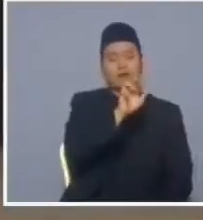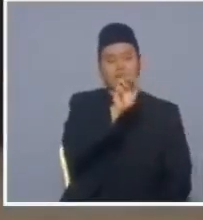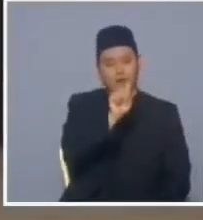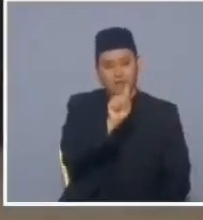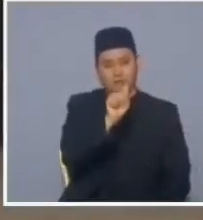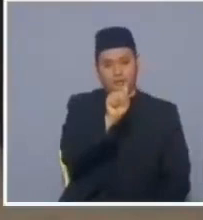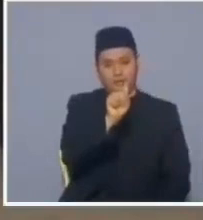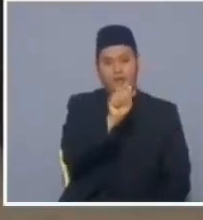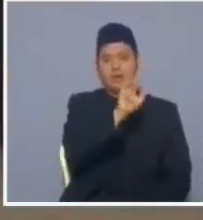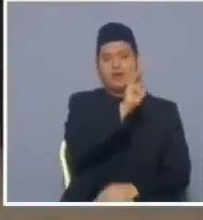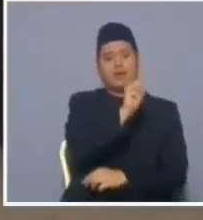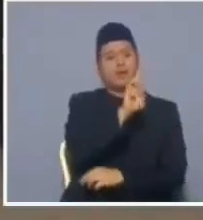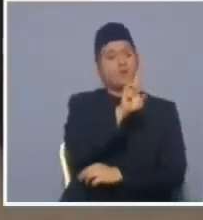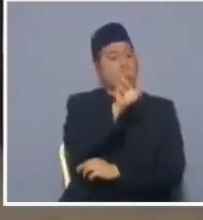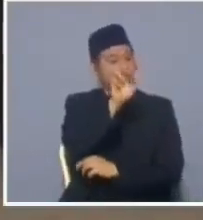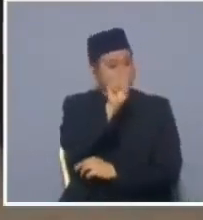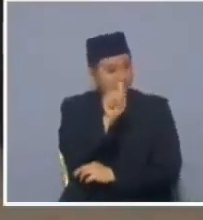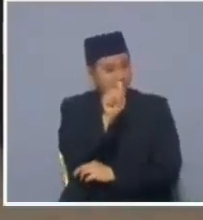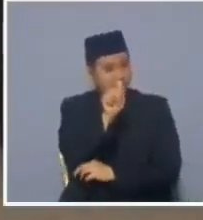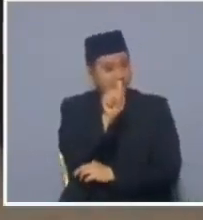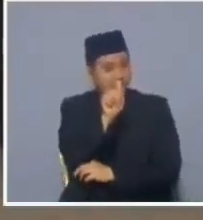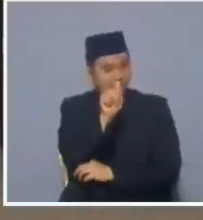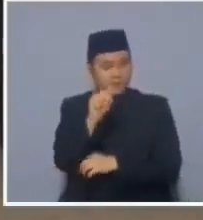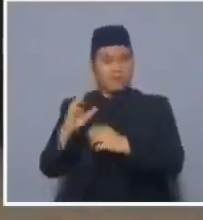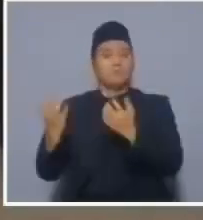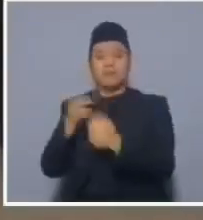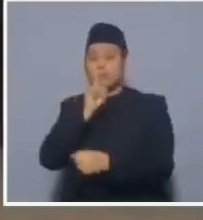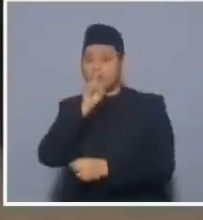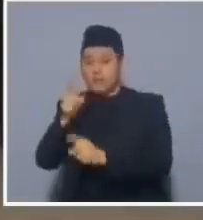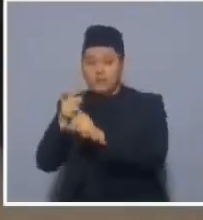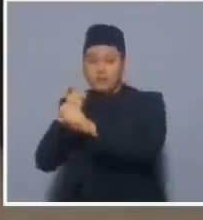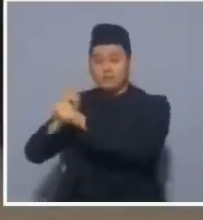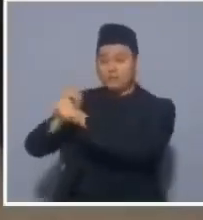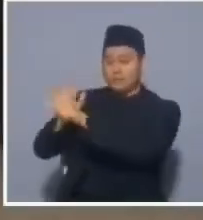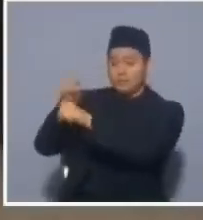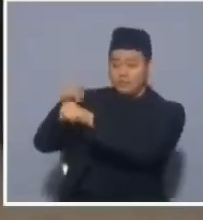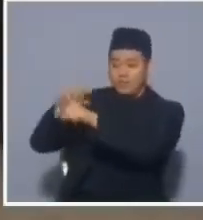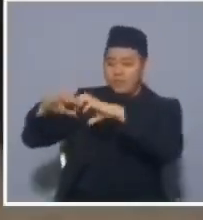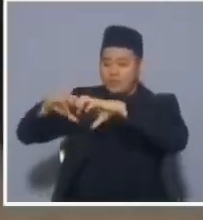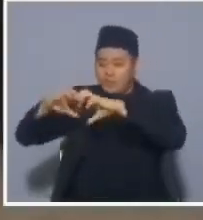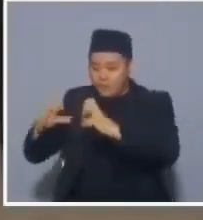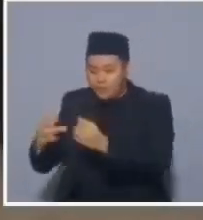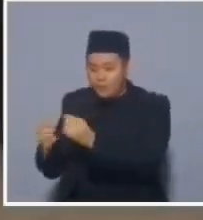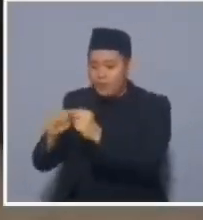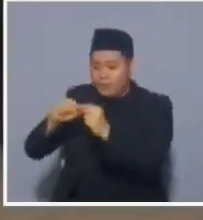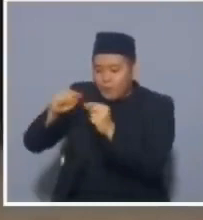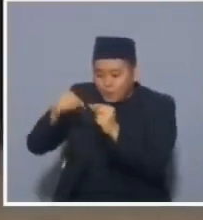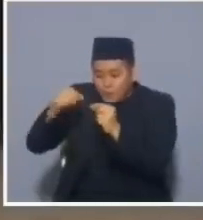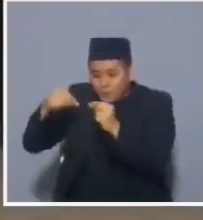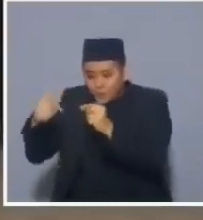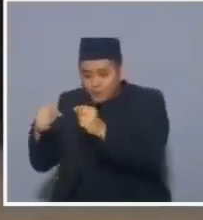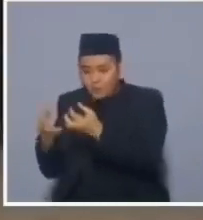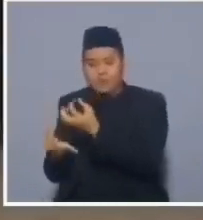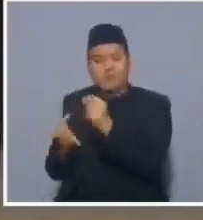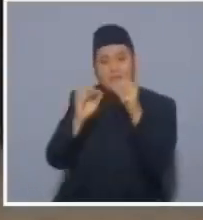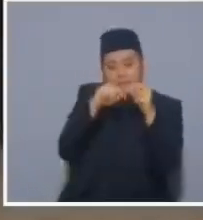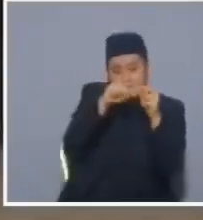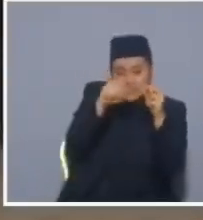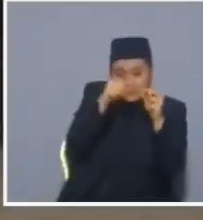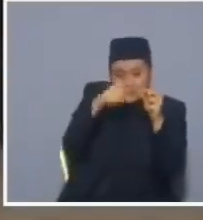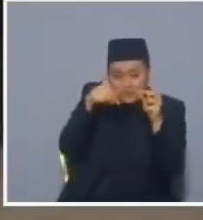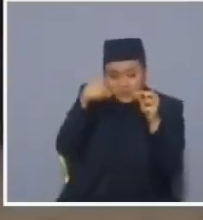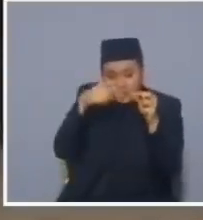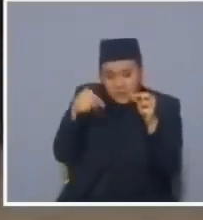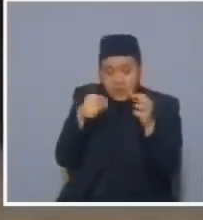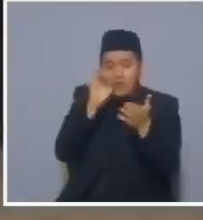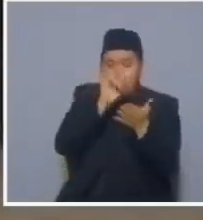merupakan model dalam jujukan genetik virus ini yang kita selaputi dengan lipid nanoparticle,